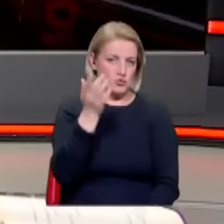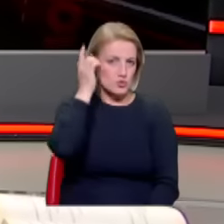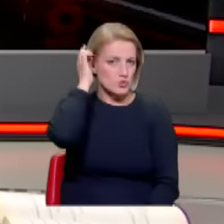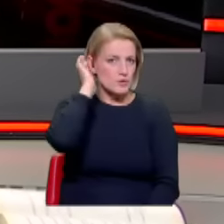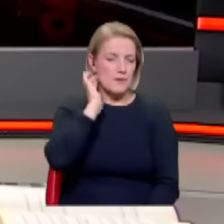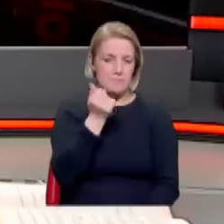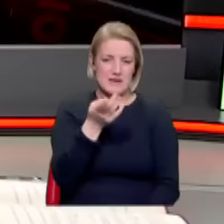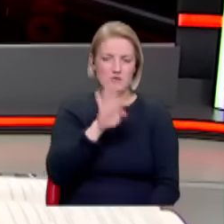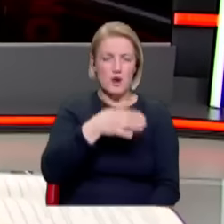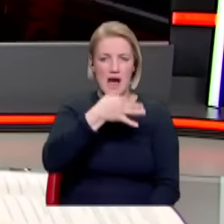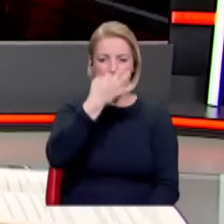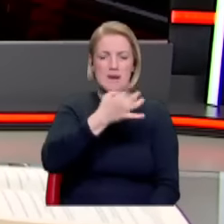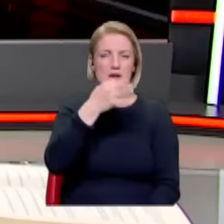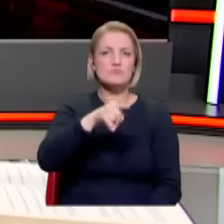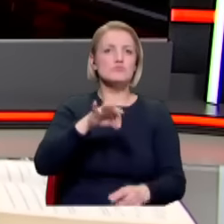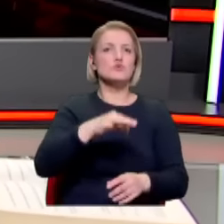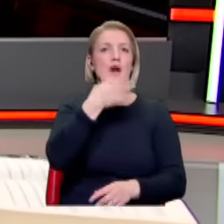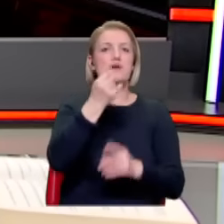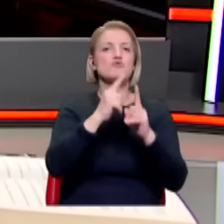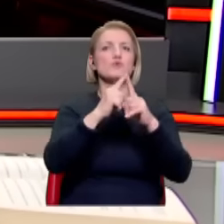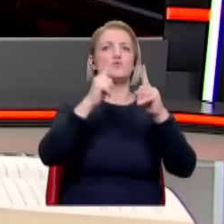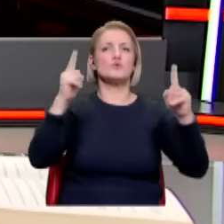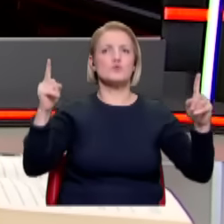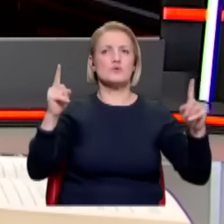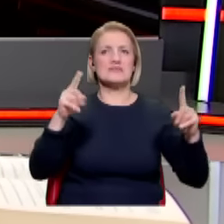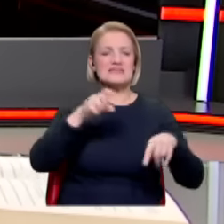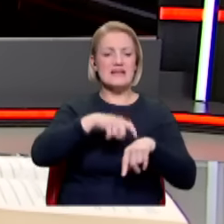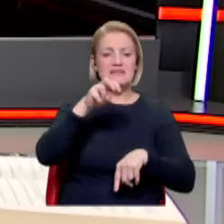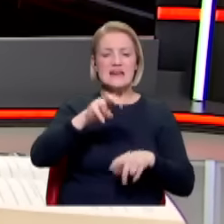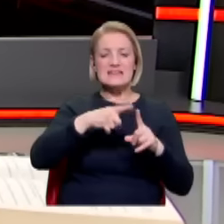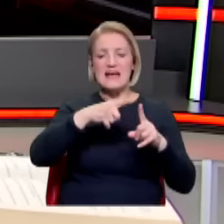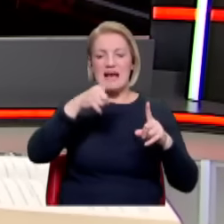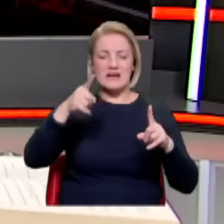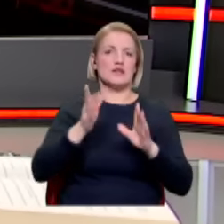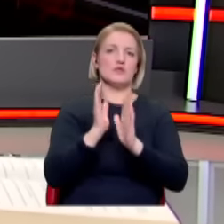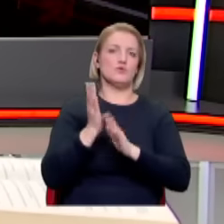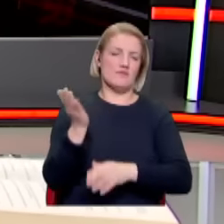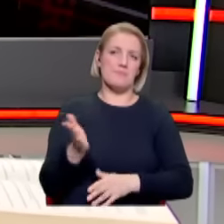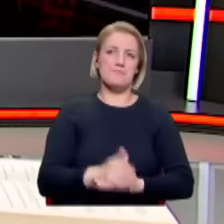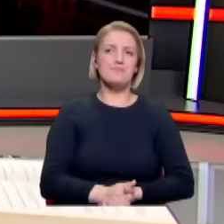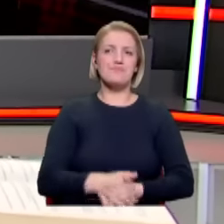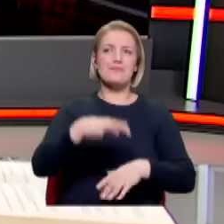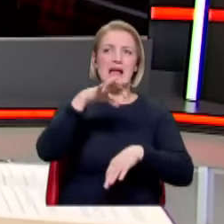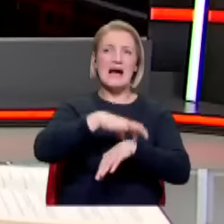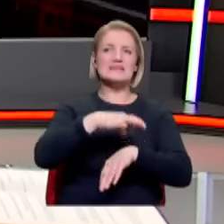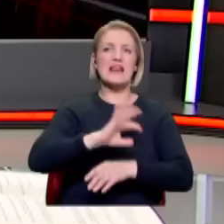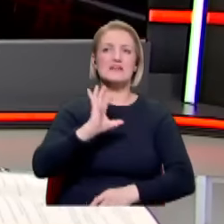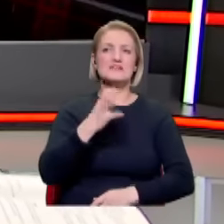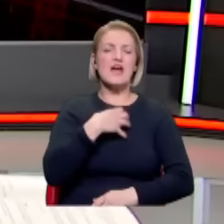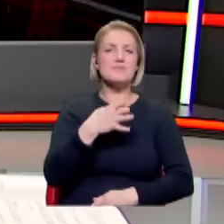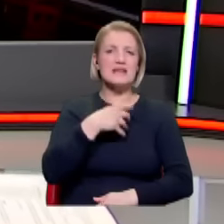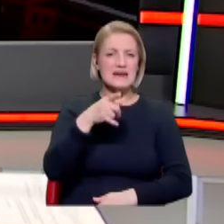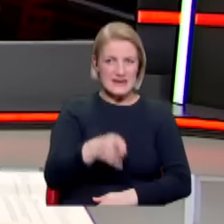Bugün bizim bülten, haber bülteni bugün uzun. Saat başına kadar, 8'e kadar gidiyoruz. Hastane sahipleri de